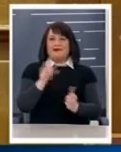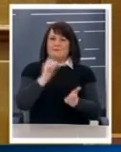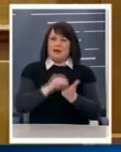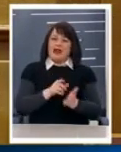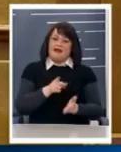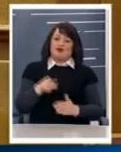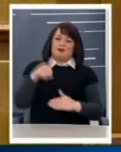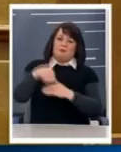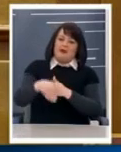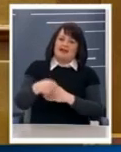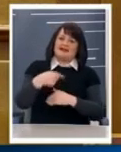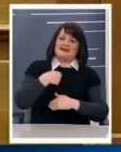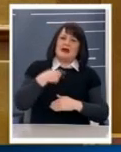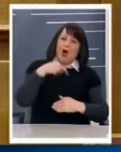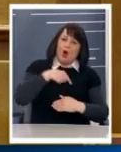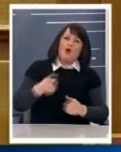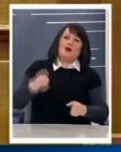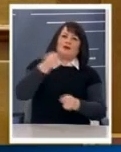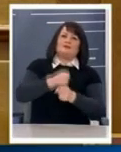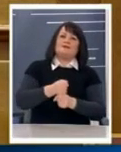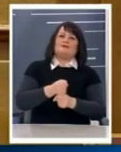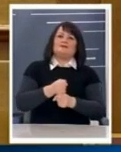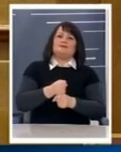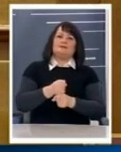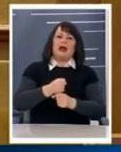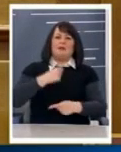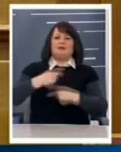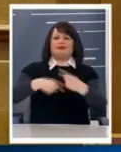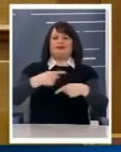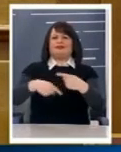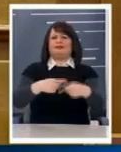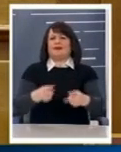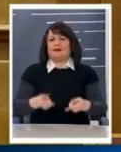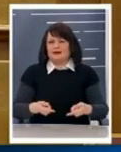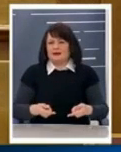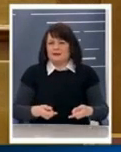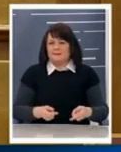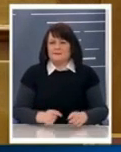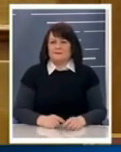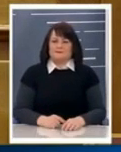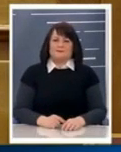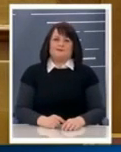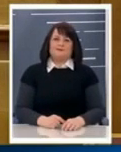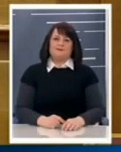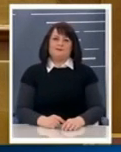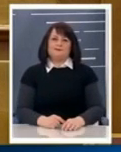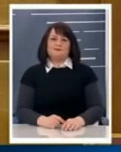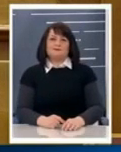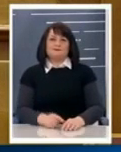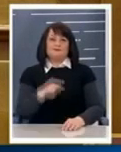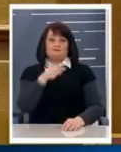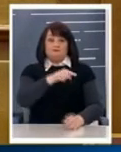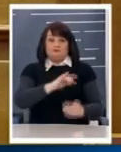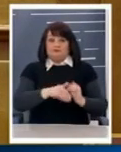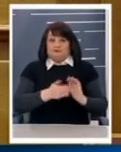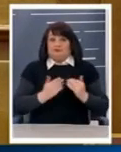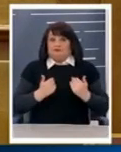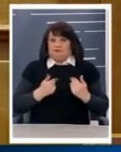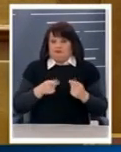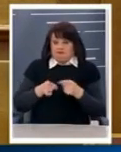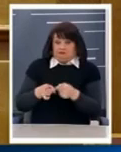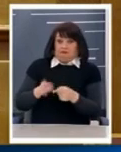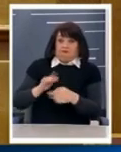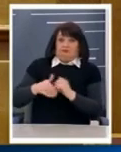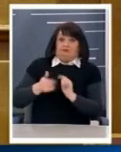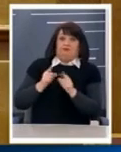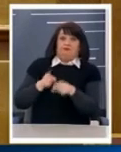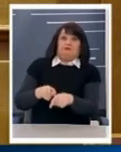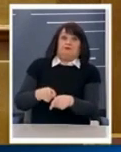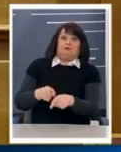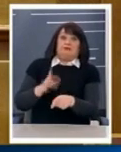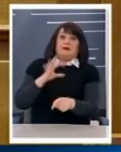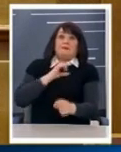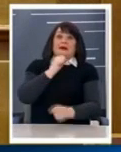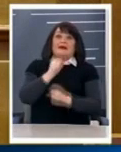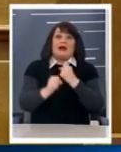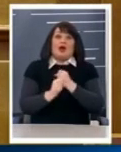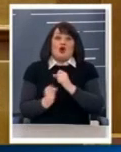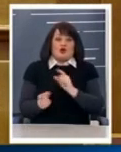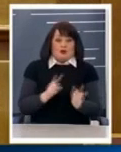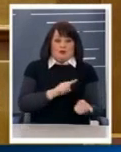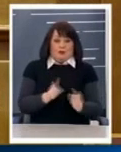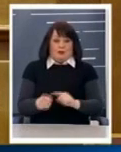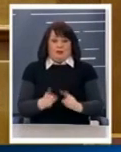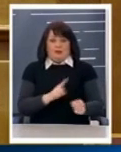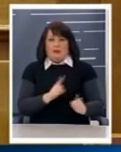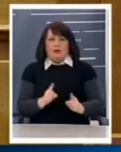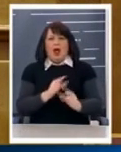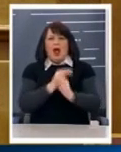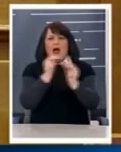πέσει ο άλλος, ποιος άλλος, εκείνος. Και αυτό το Άννας και Καϊάφας επαιζότανε 50 χρόνια και πτώχευσε